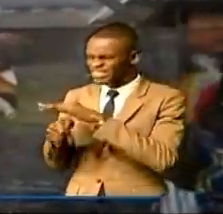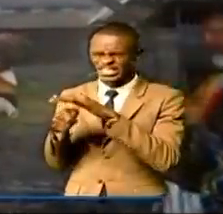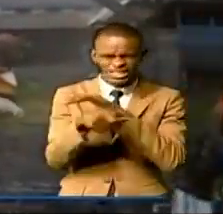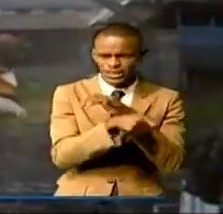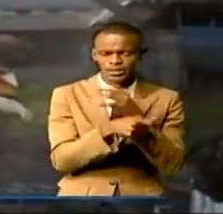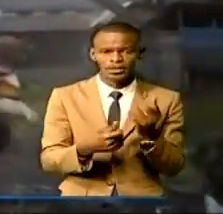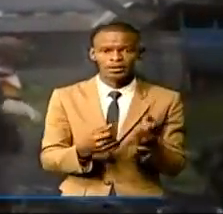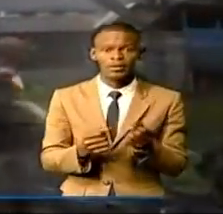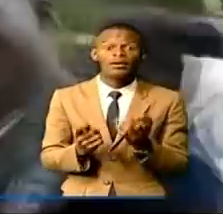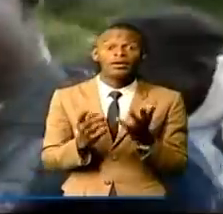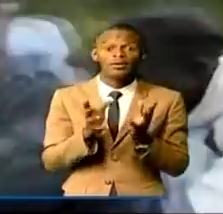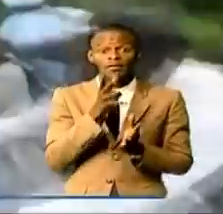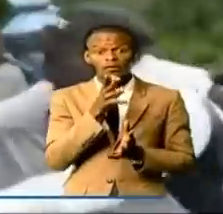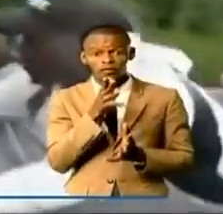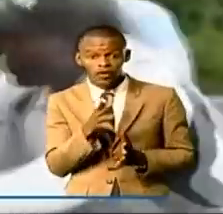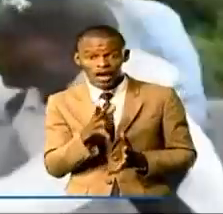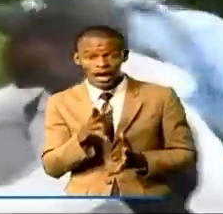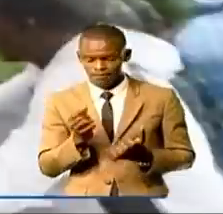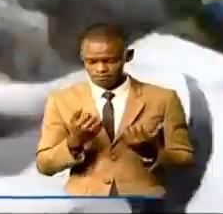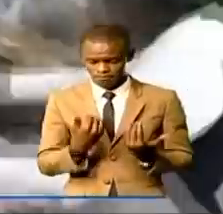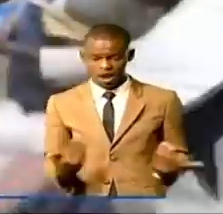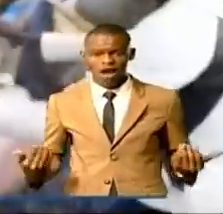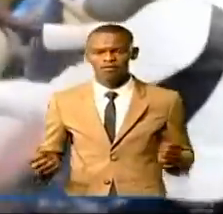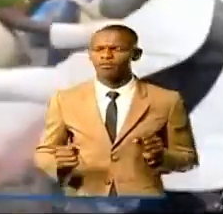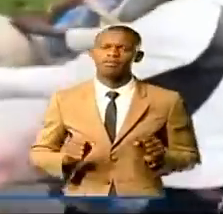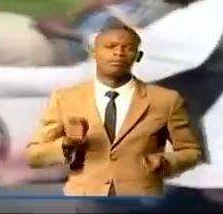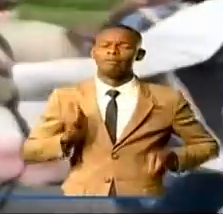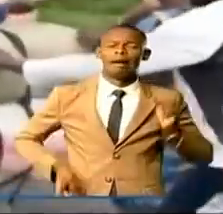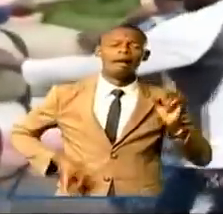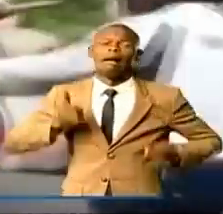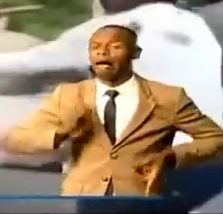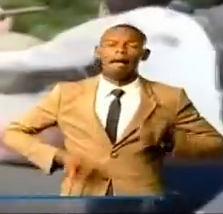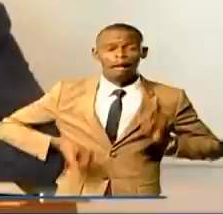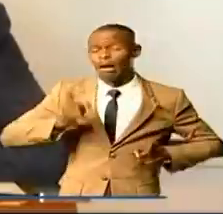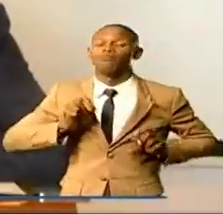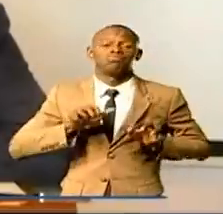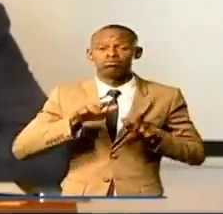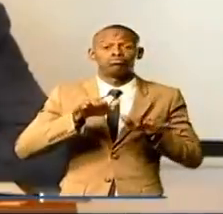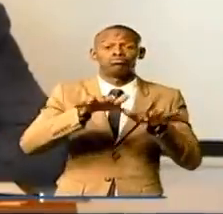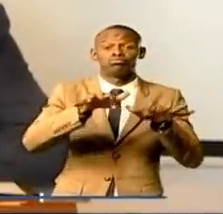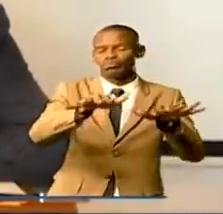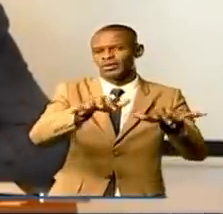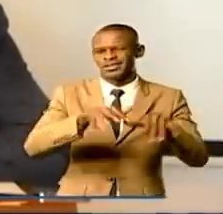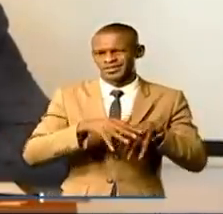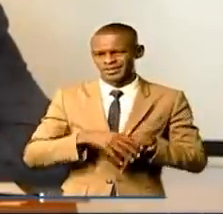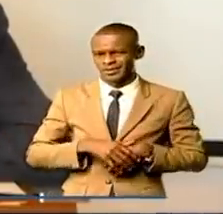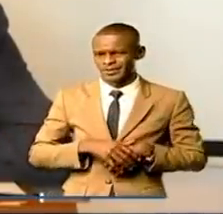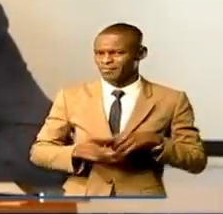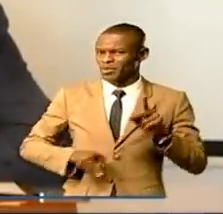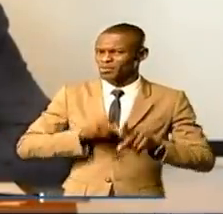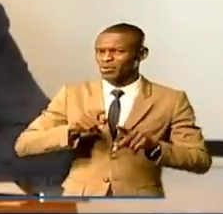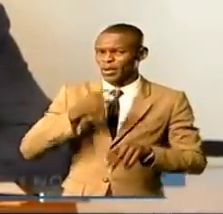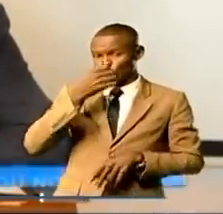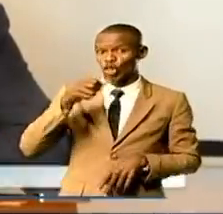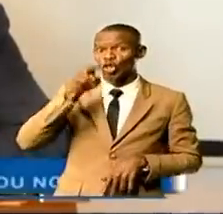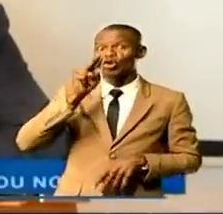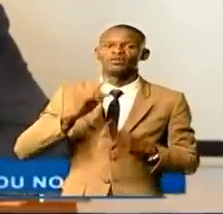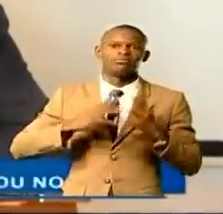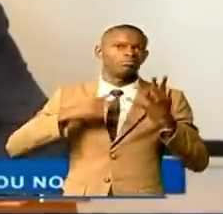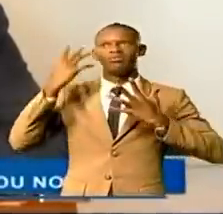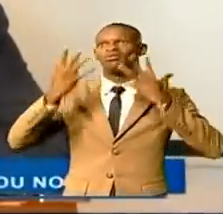ces exactions, une fois de plus, des rebelles du M23. La population du Nord Kivu ne souhaite que la paix et la